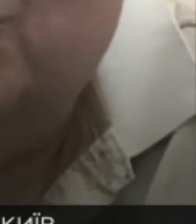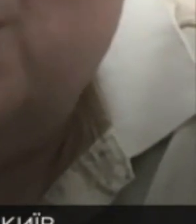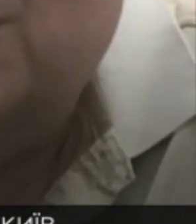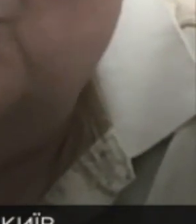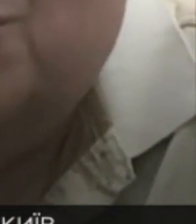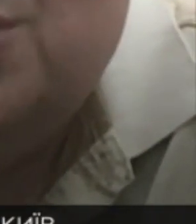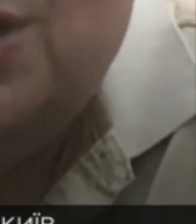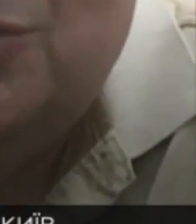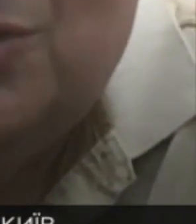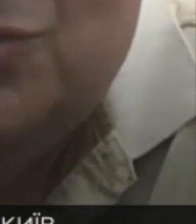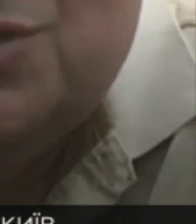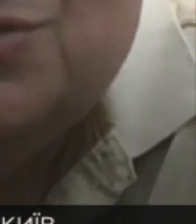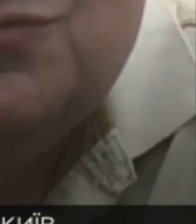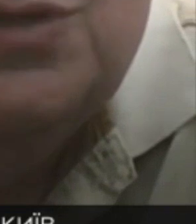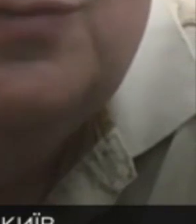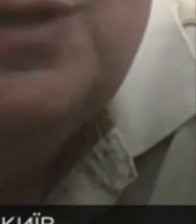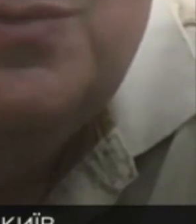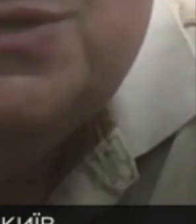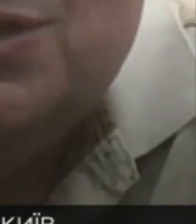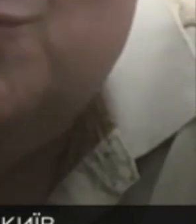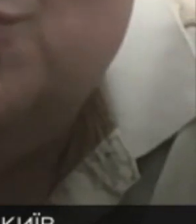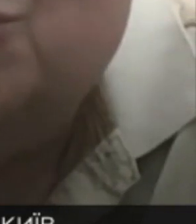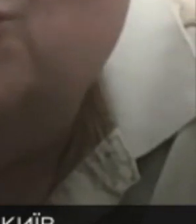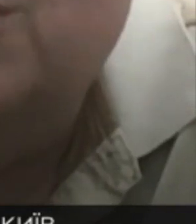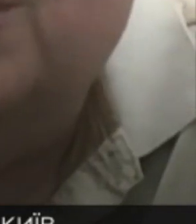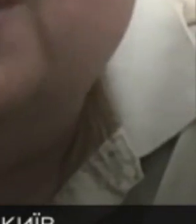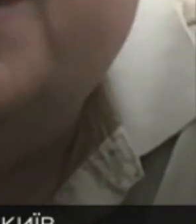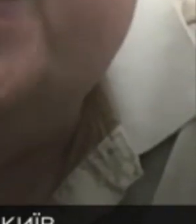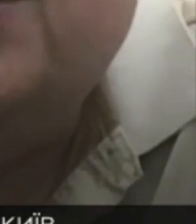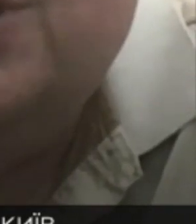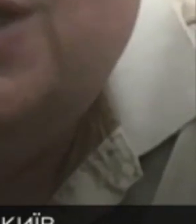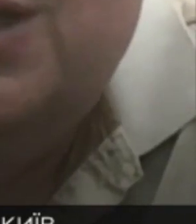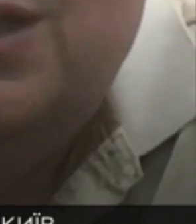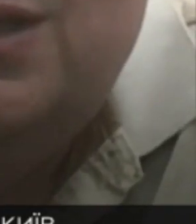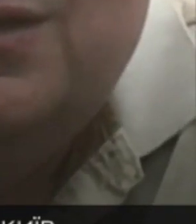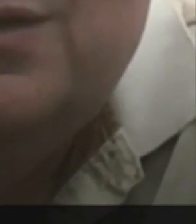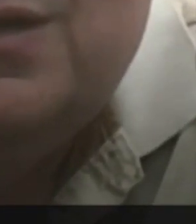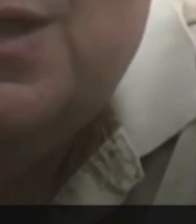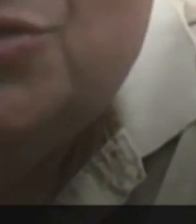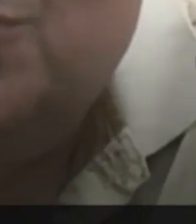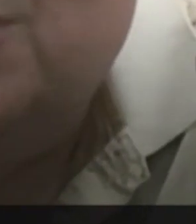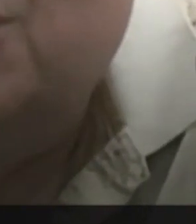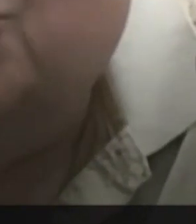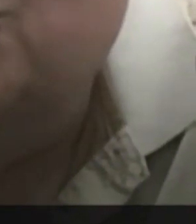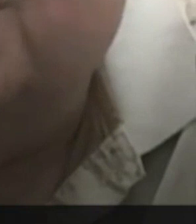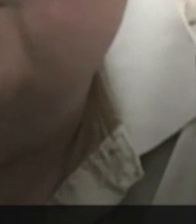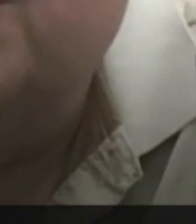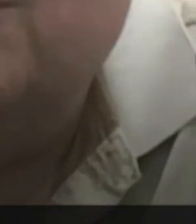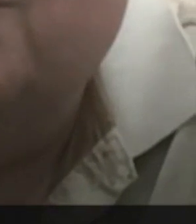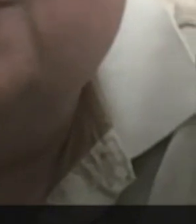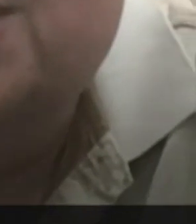живут ультраортодоксы, которых вот сразу видно в толпе, сразу видно, что это евреи. И особенно речь